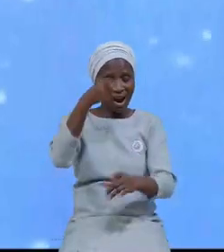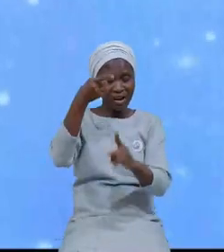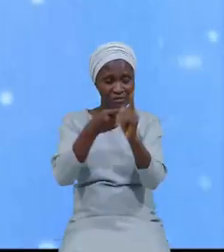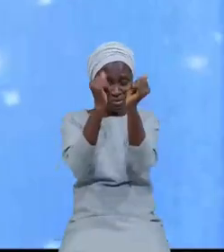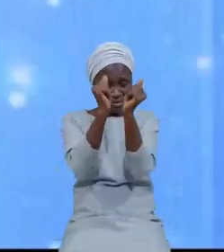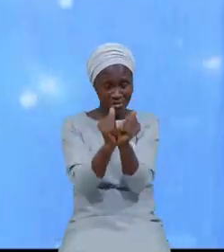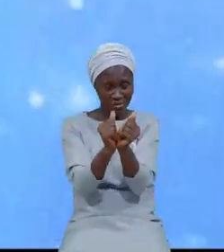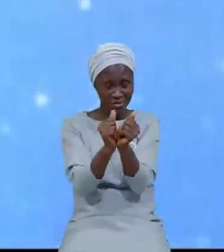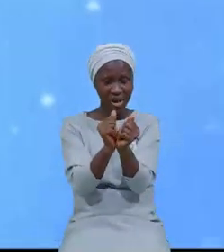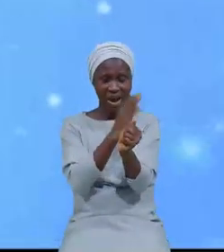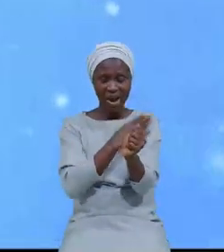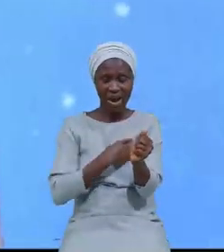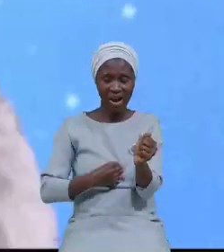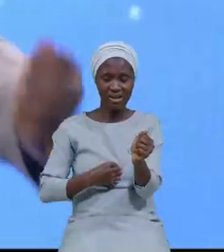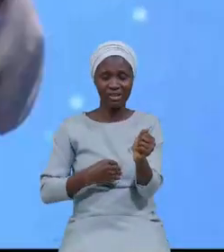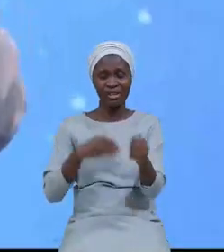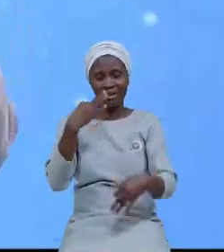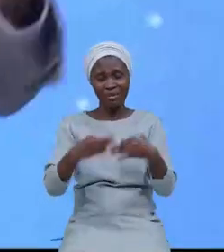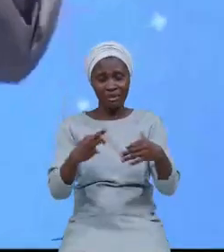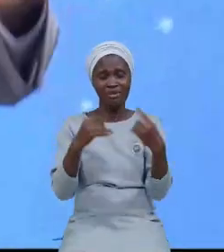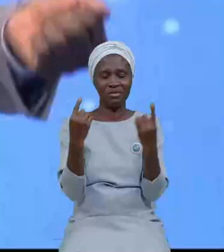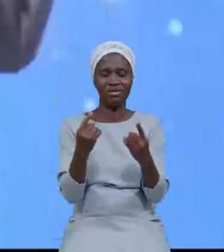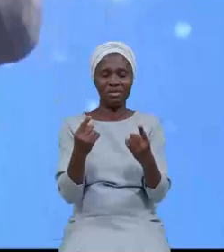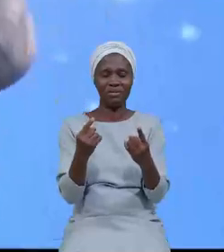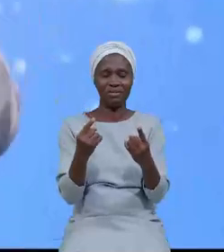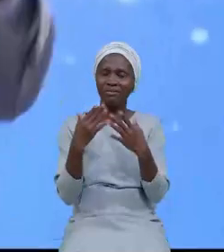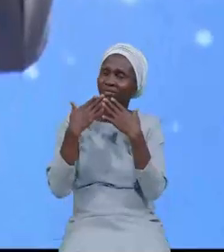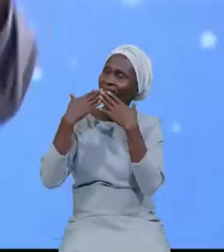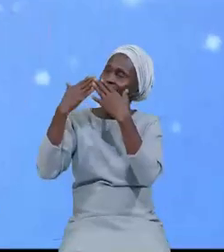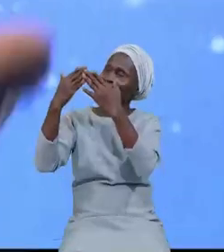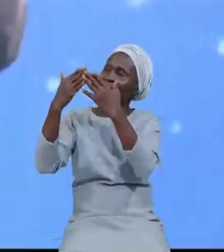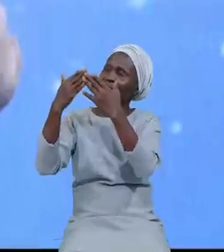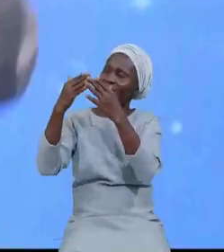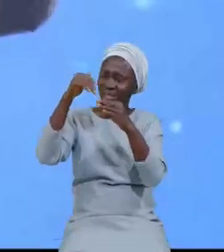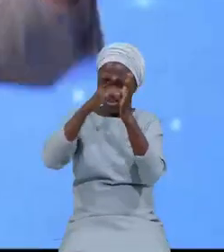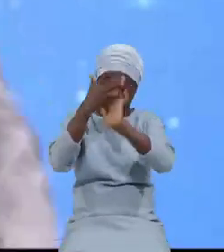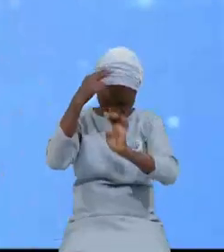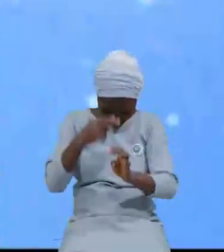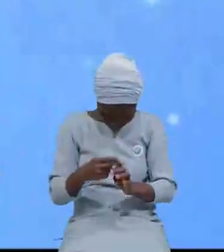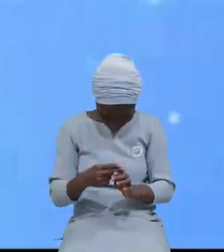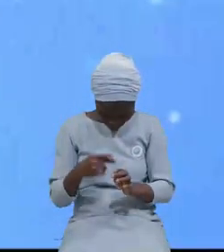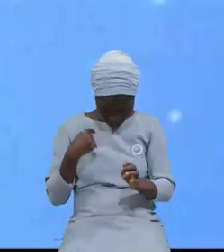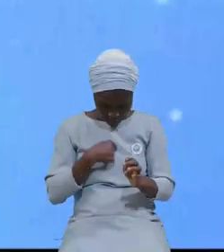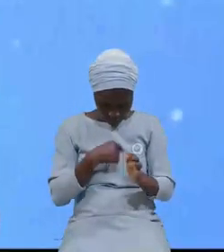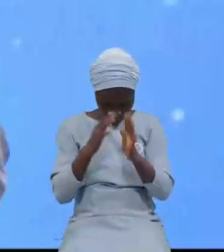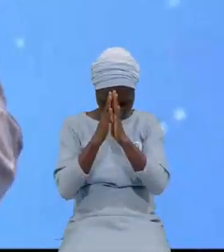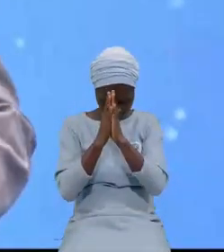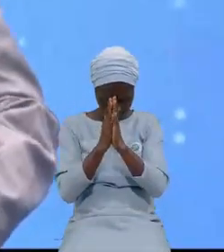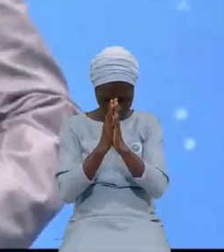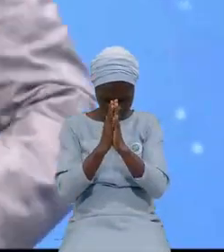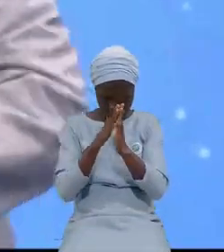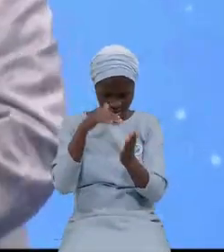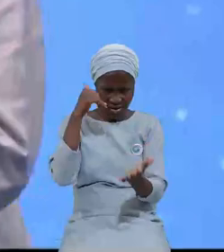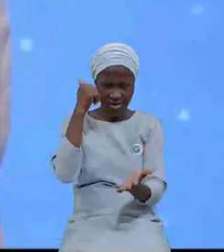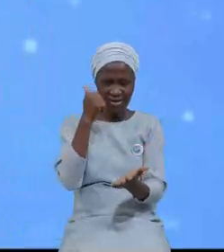des liens et de la tyrannie du péché merci Seigneur au nom de Jésus nous